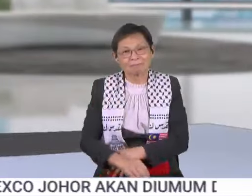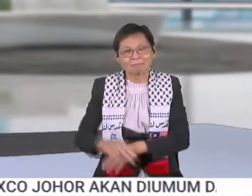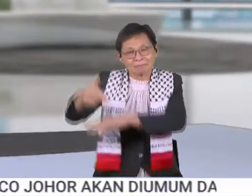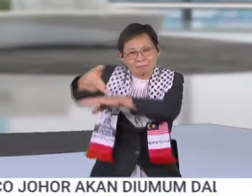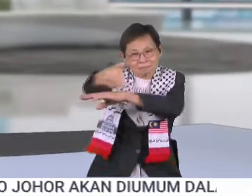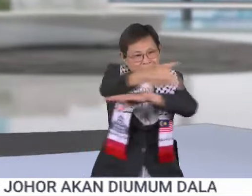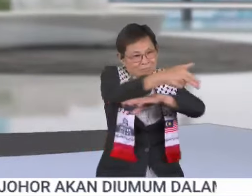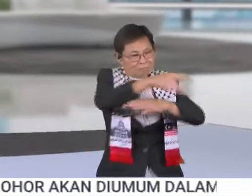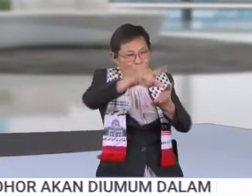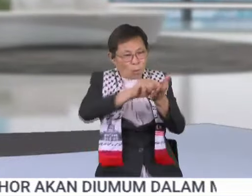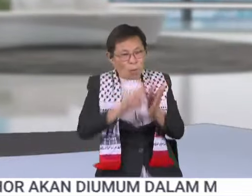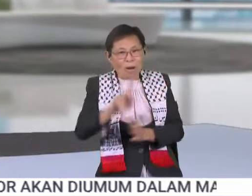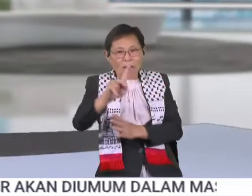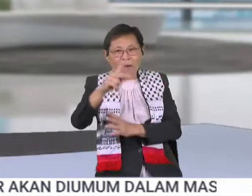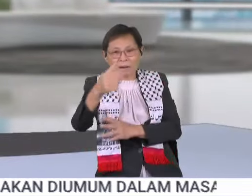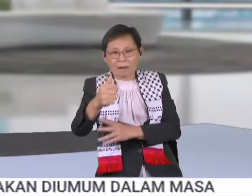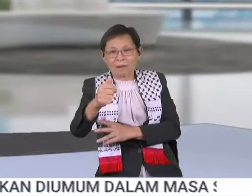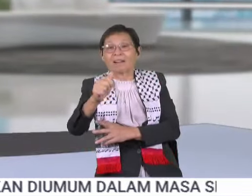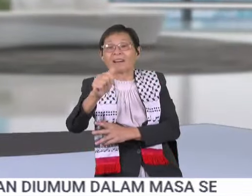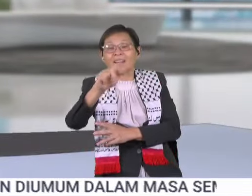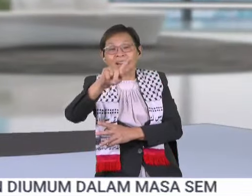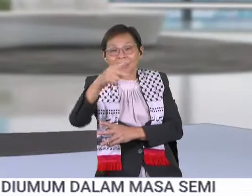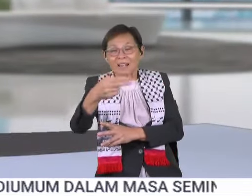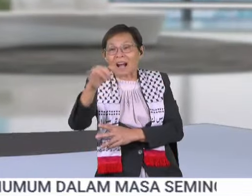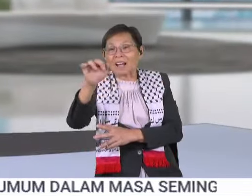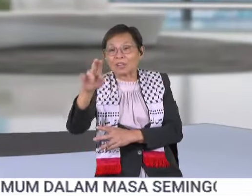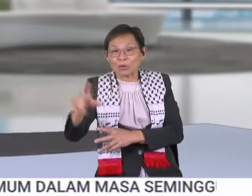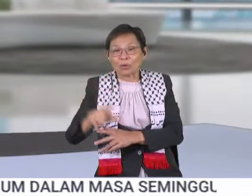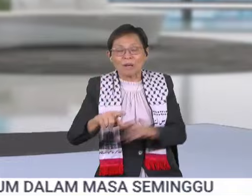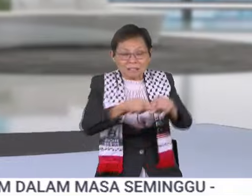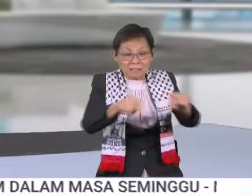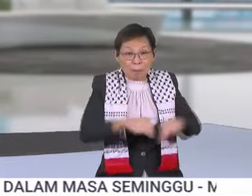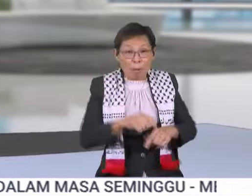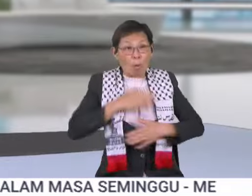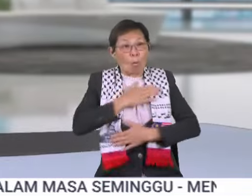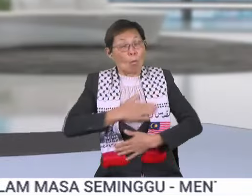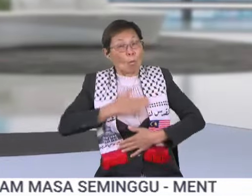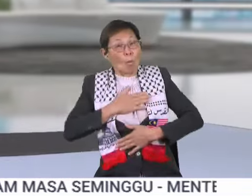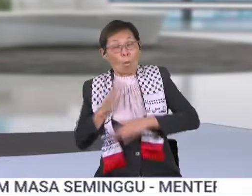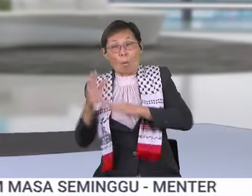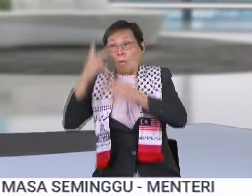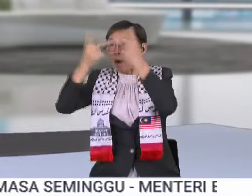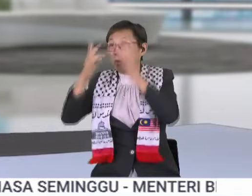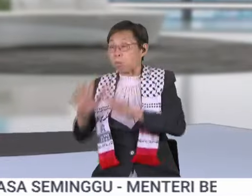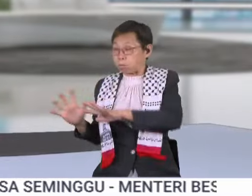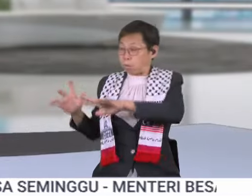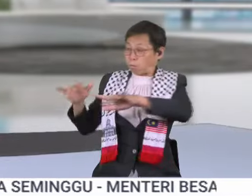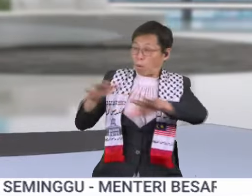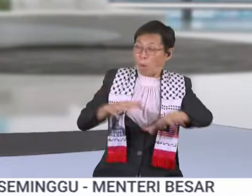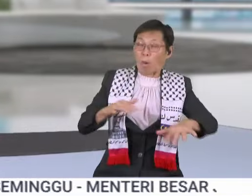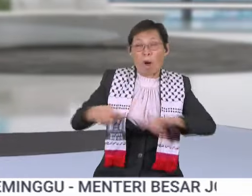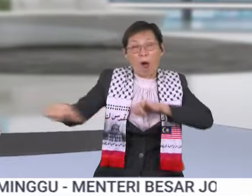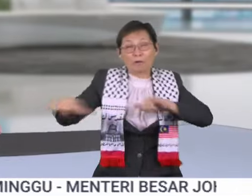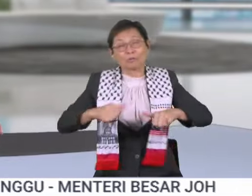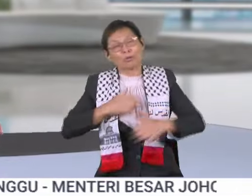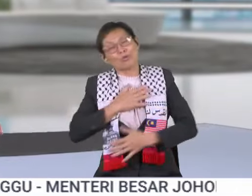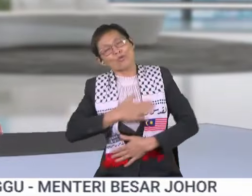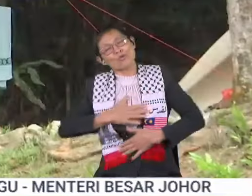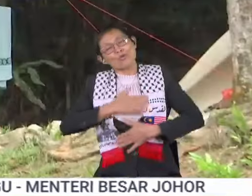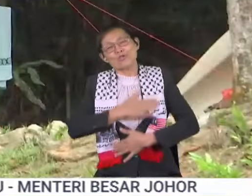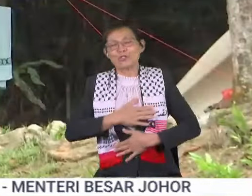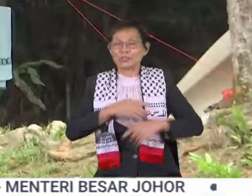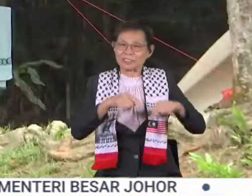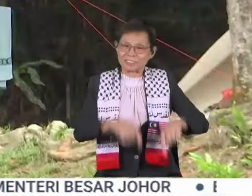Tinjauan wartawan Khairul Anwar Rosli pula mendapati kawasan rekreasi turut dipenuhi pengunjung yang melakukan aktiviti riadah. Saksikannya.